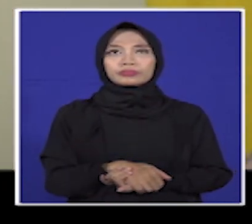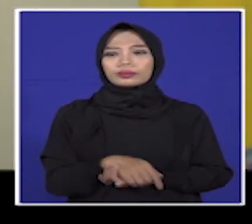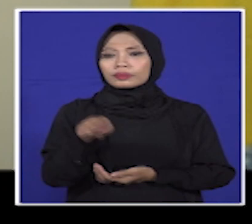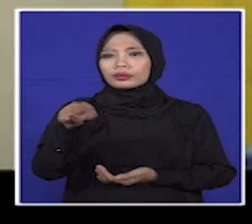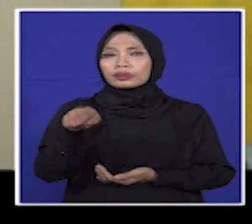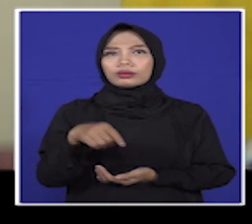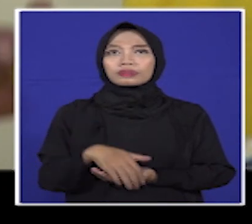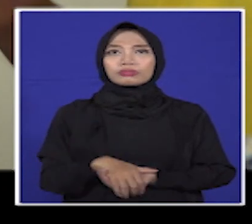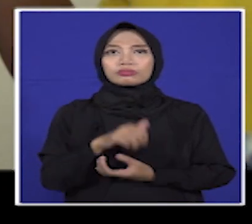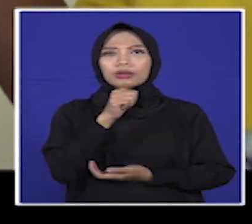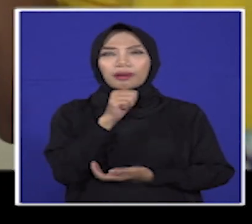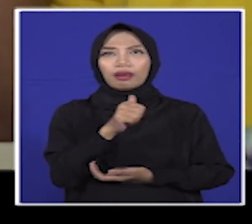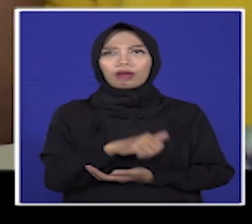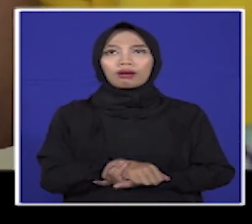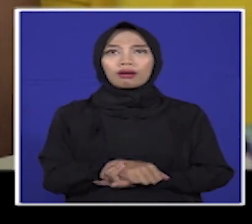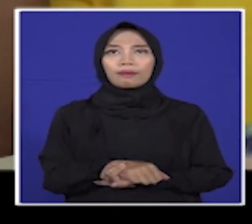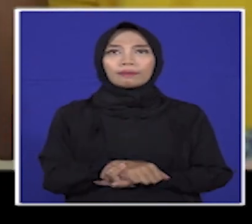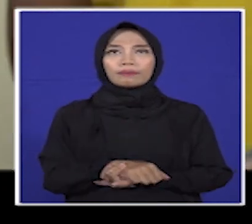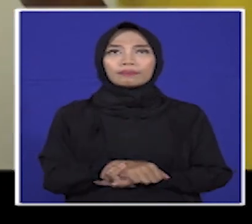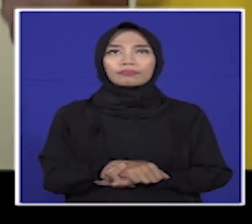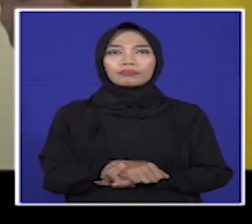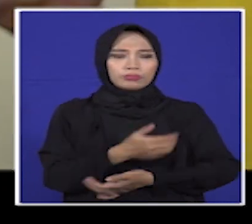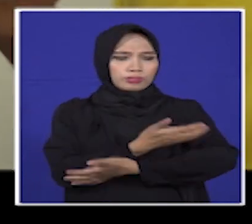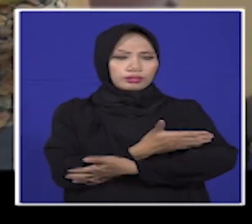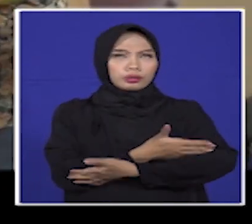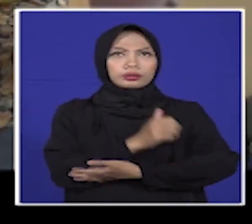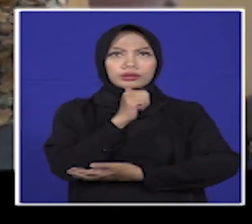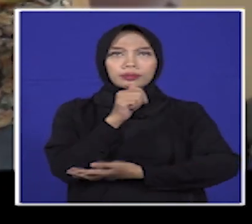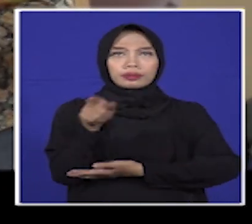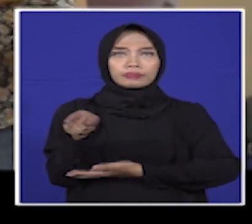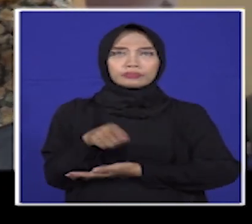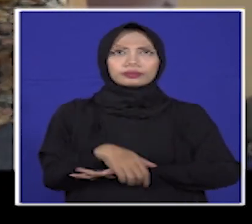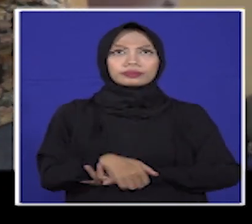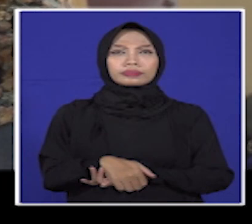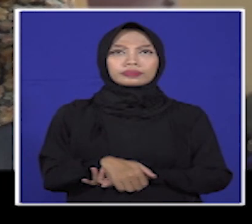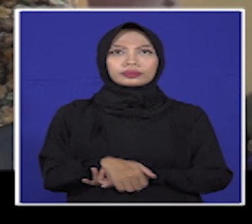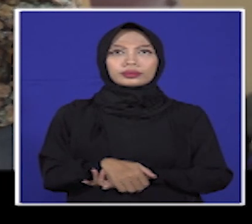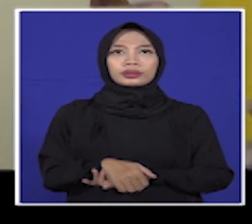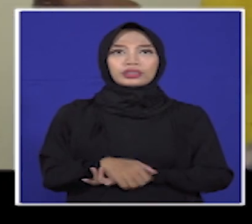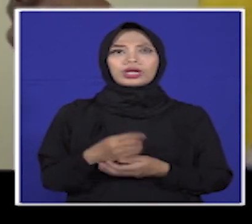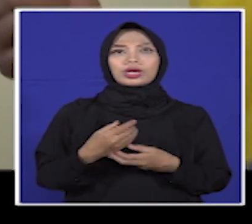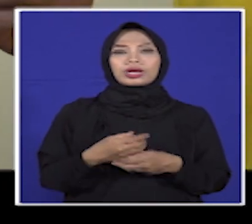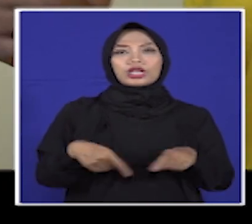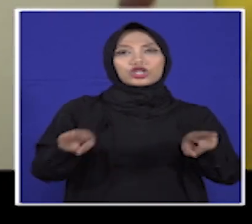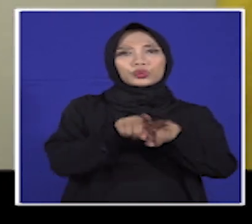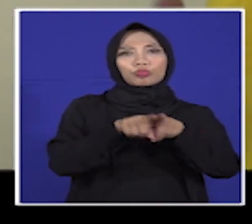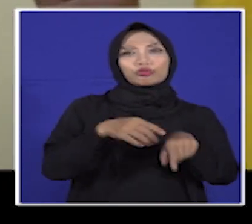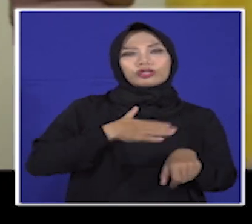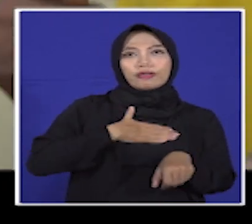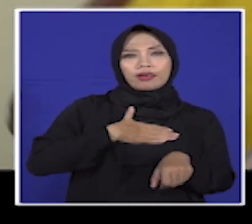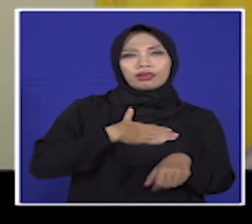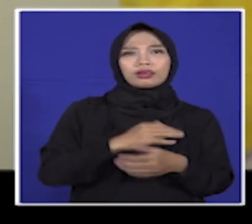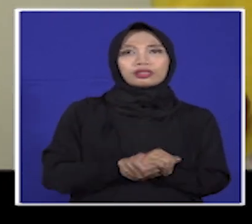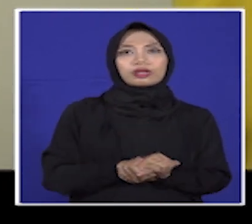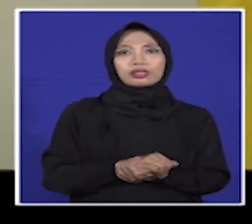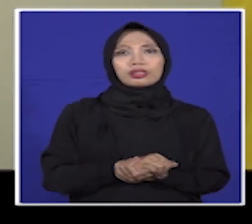Loh Mas, ini siapa? Kok bawa anak? Ini sepupu gua. Jadi gua kesini niat